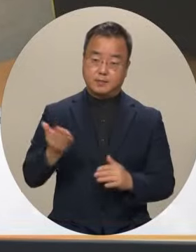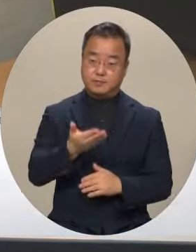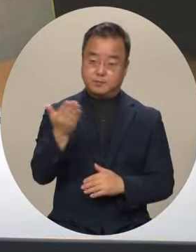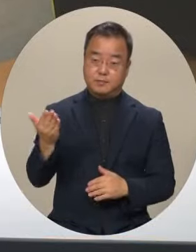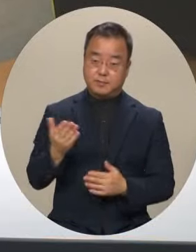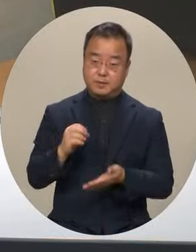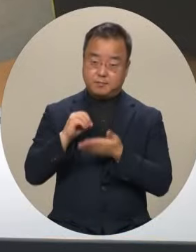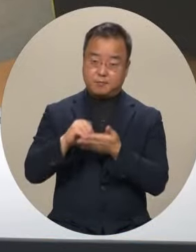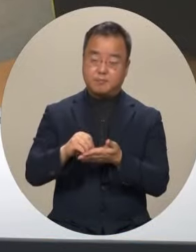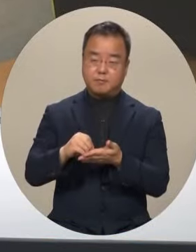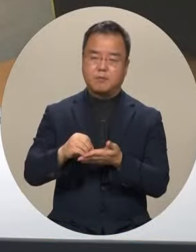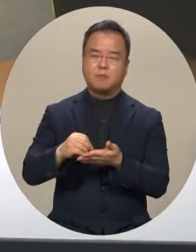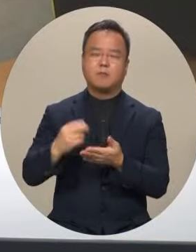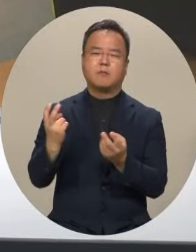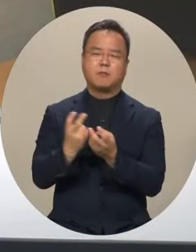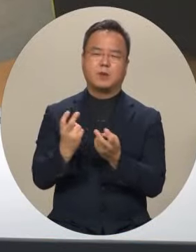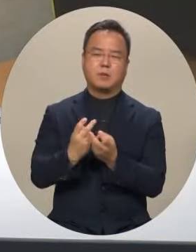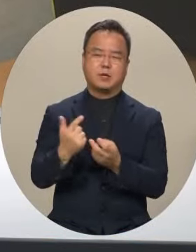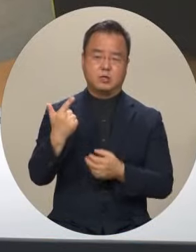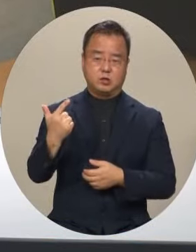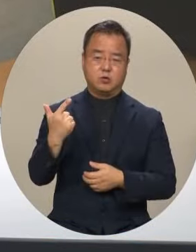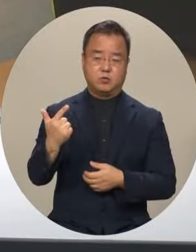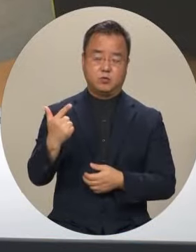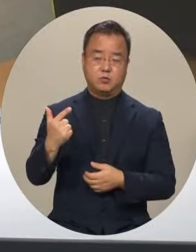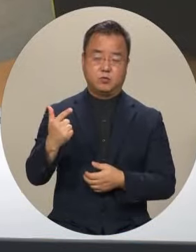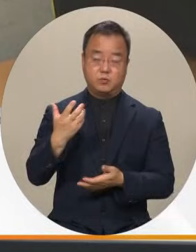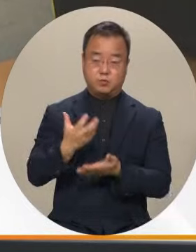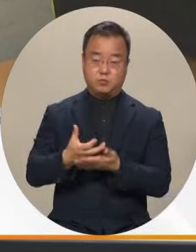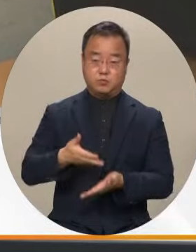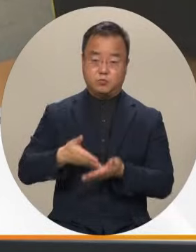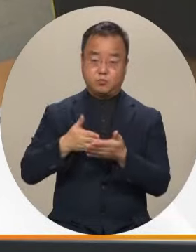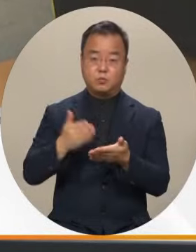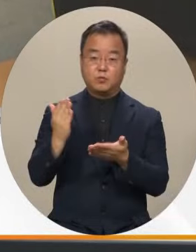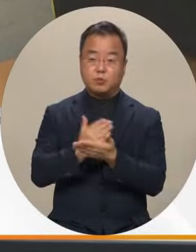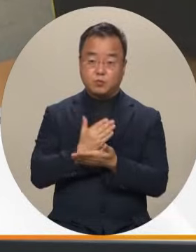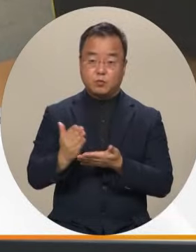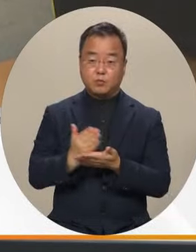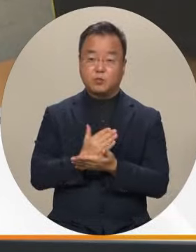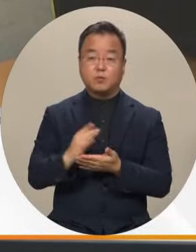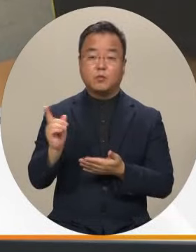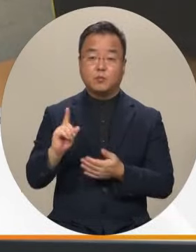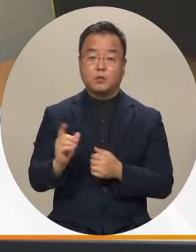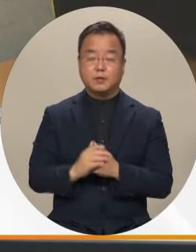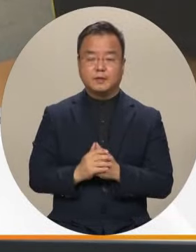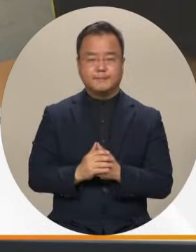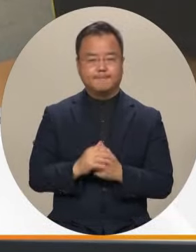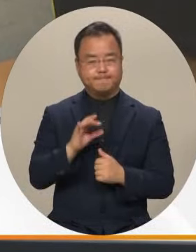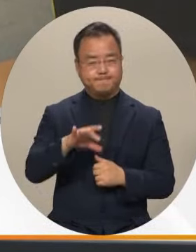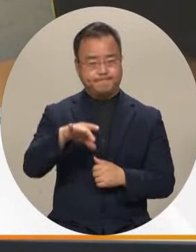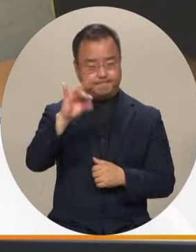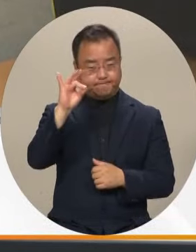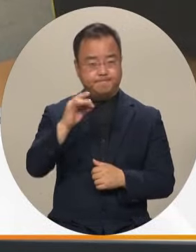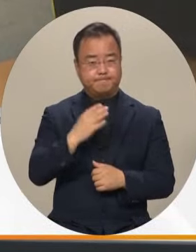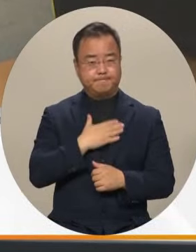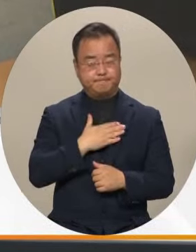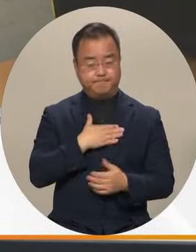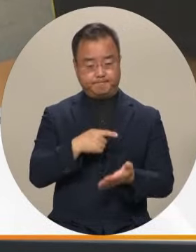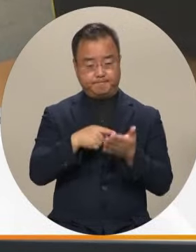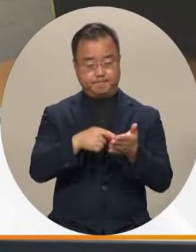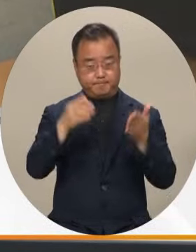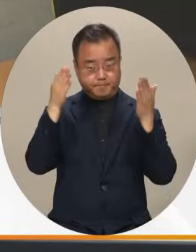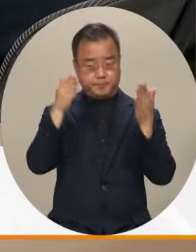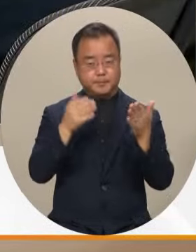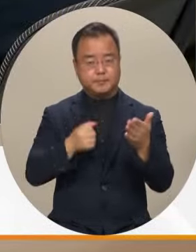여섯 장밖에 없지 않습니까이 여섯 장의 원서를 어떻게 배분 하면 좋을까요 어 우선 자신의 지원 방향을 정해야